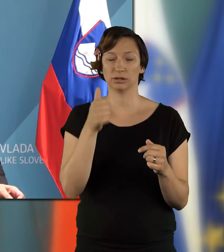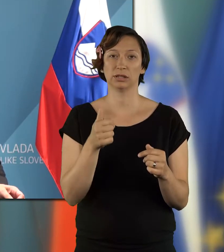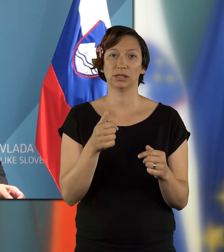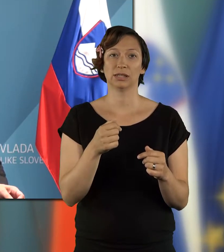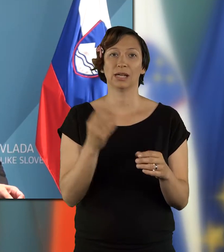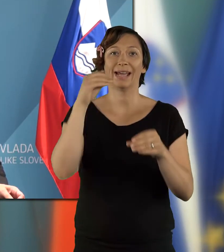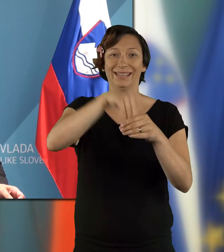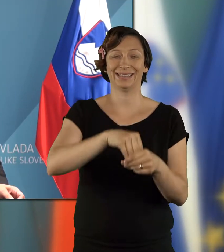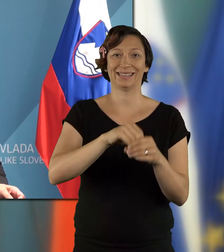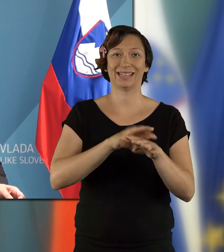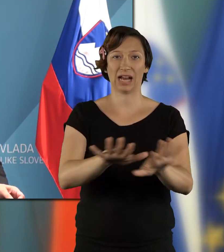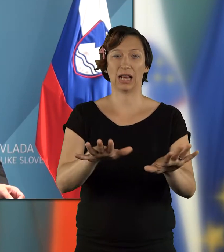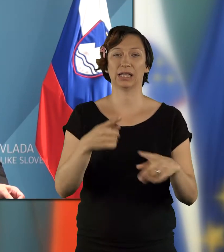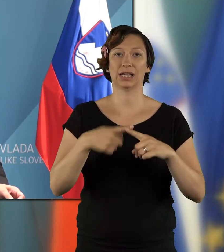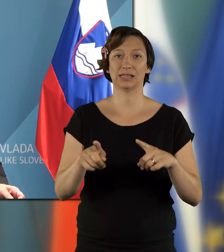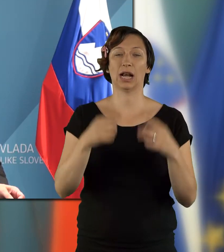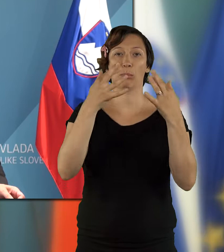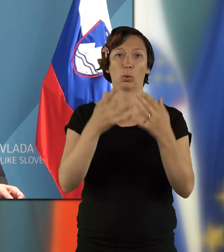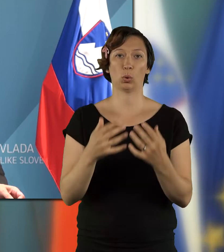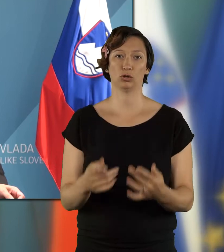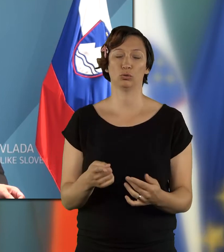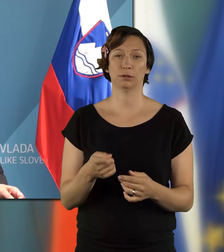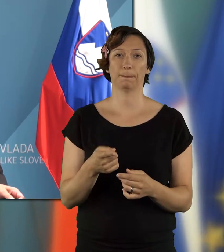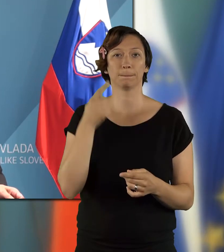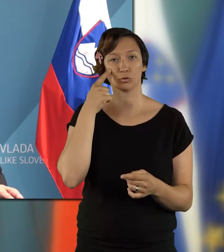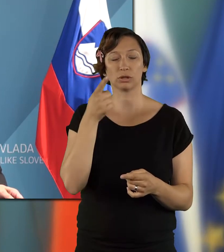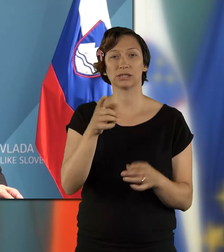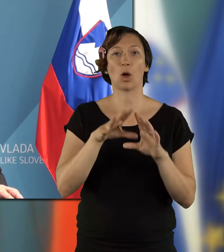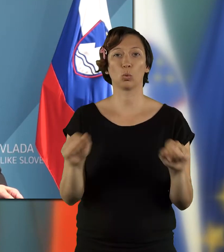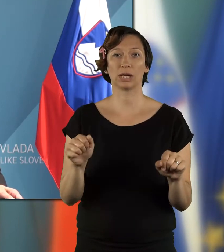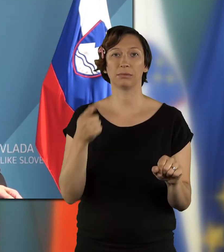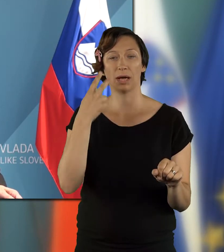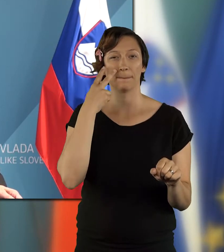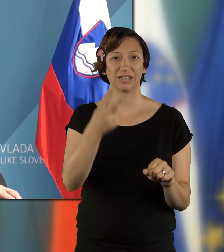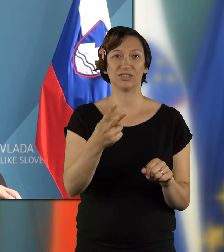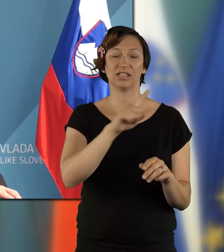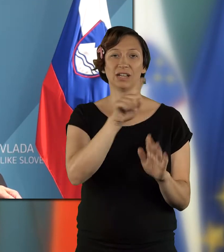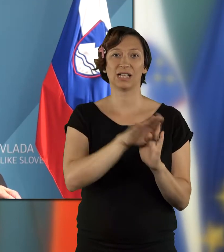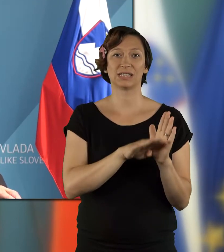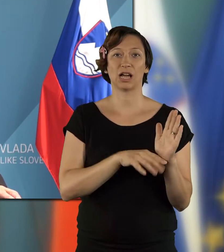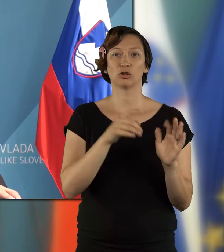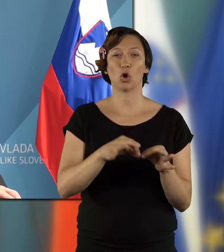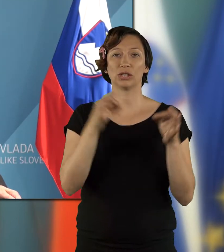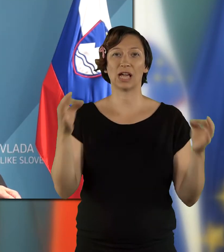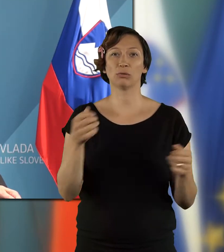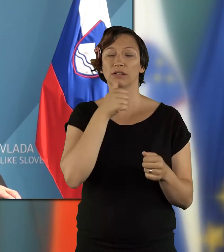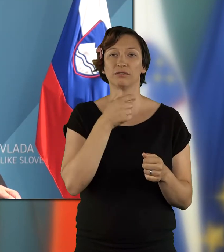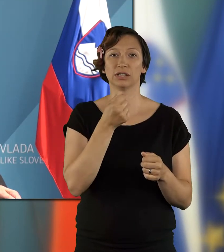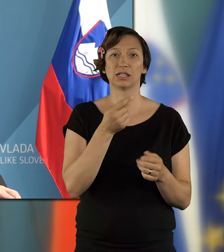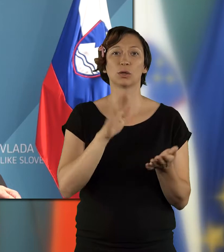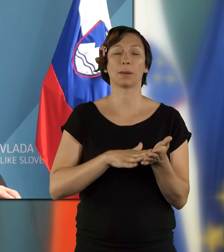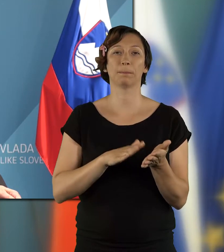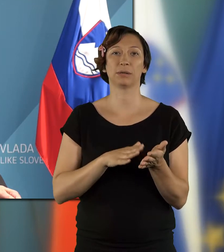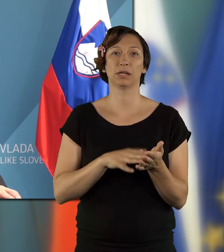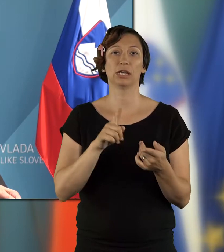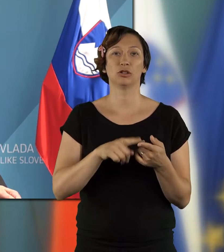imenovanega integralnega dela proračuna. Gre za ukrep, ki ga predvideva Zakon o javnih financah v